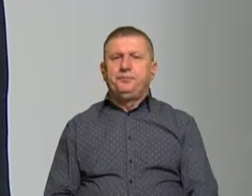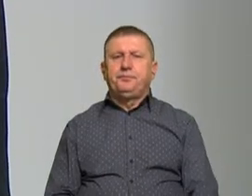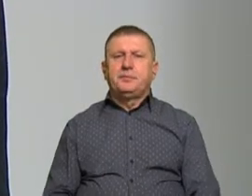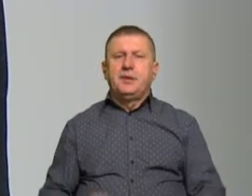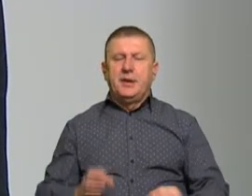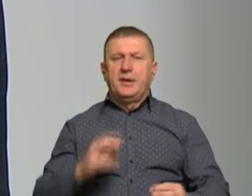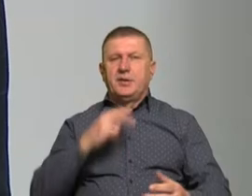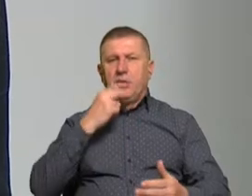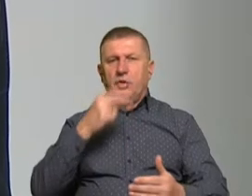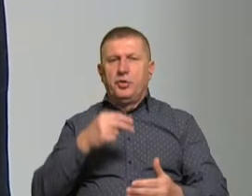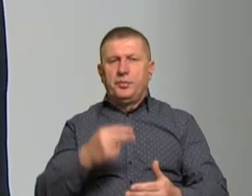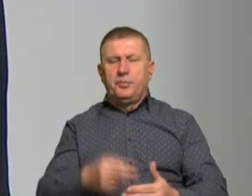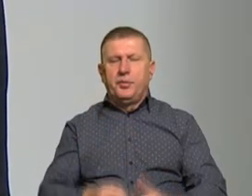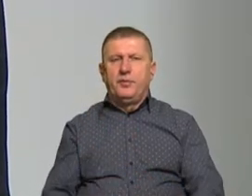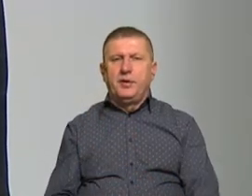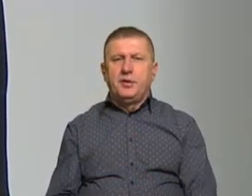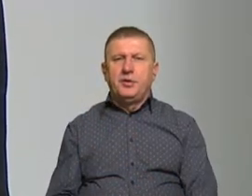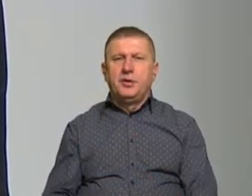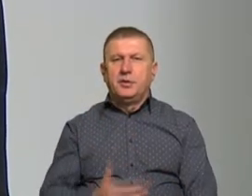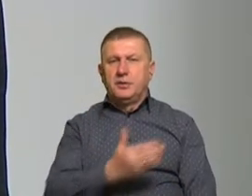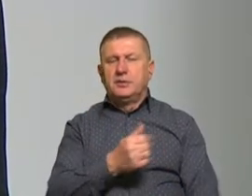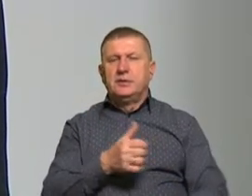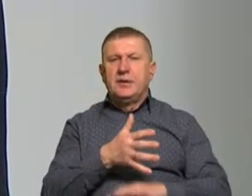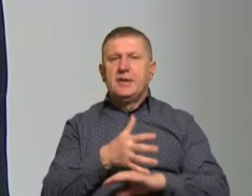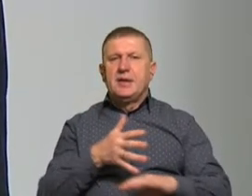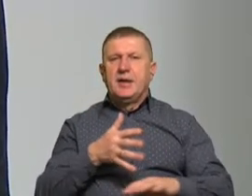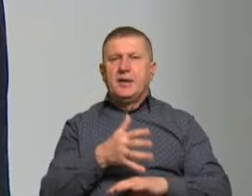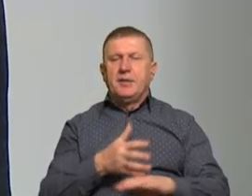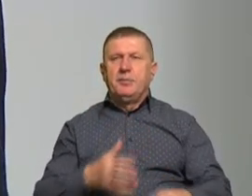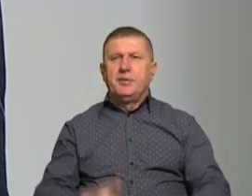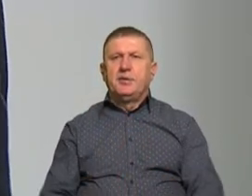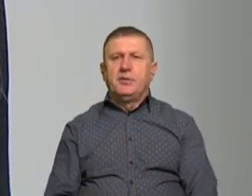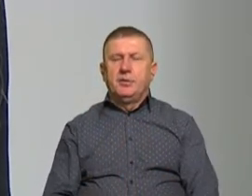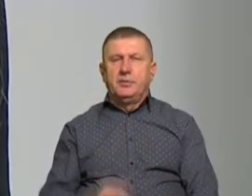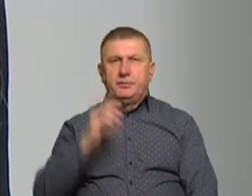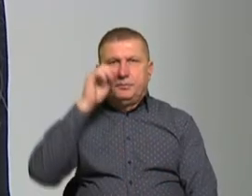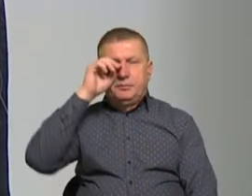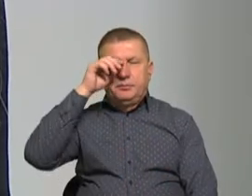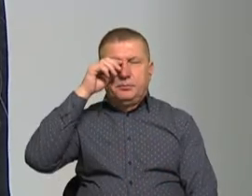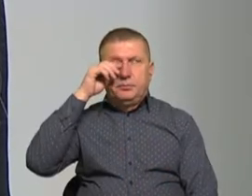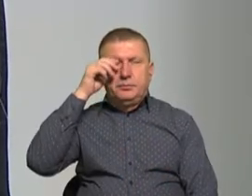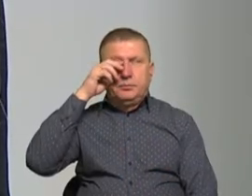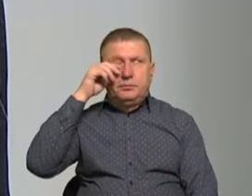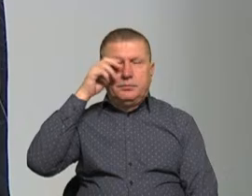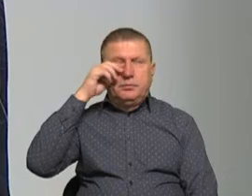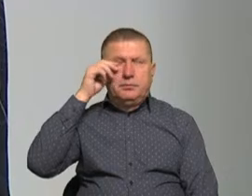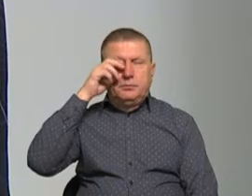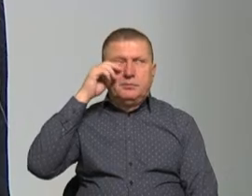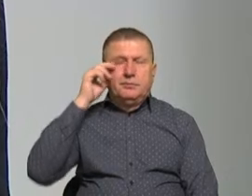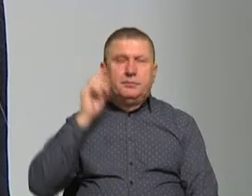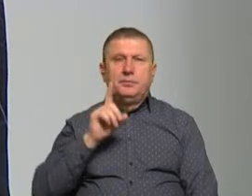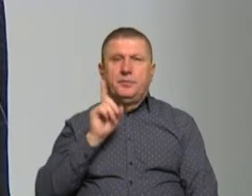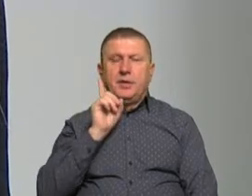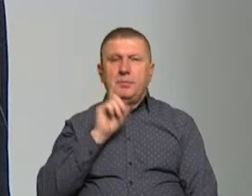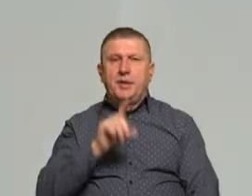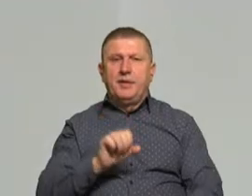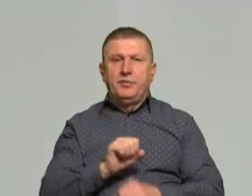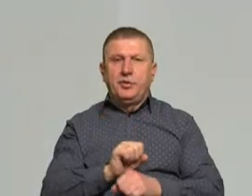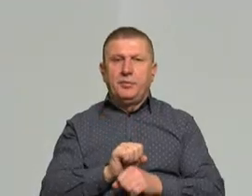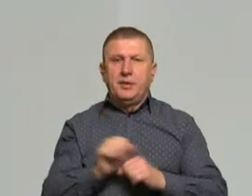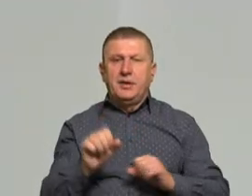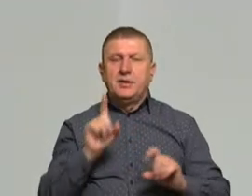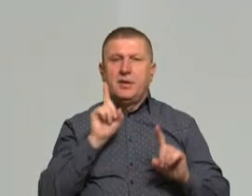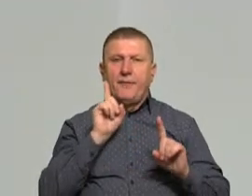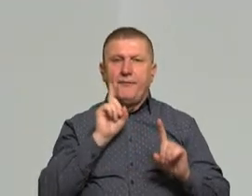o odpowiedź poproszę panią Małgorzatę Zaremską. Tak, szanowni państwo, prawdą jest i to jest fakt,